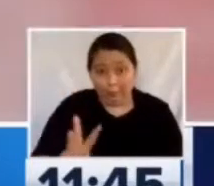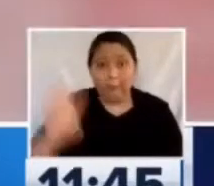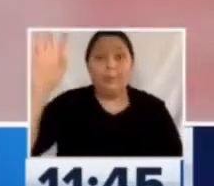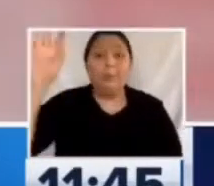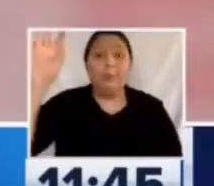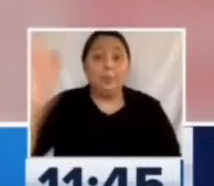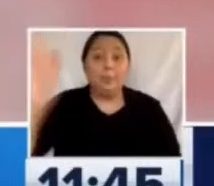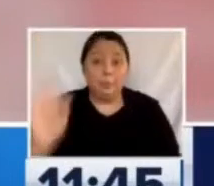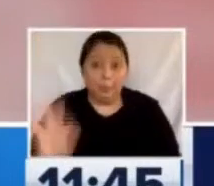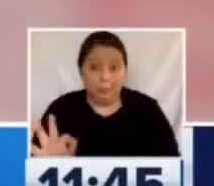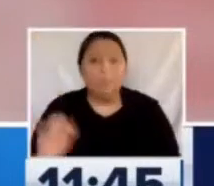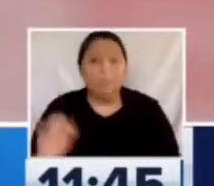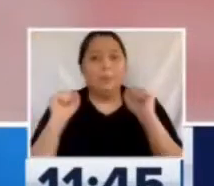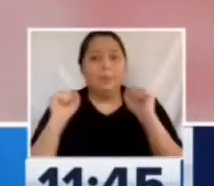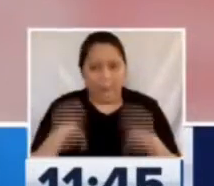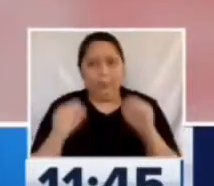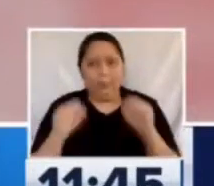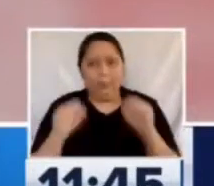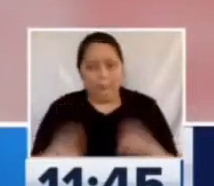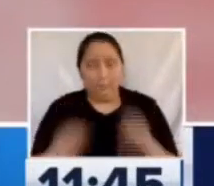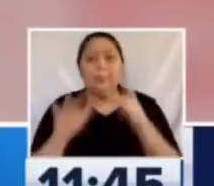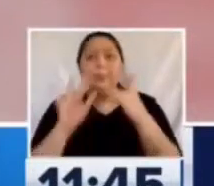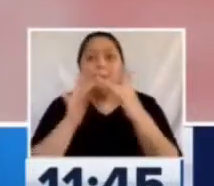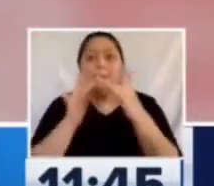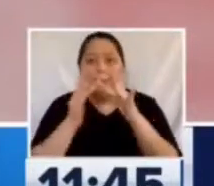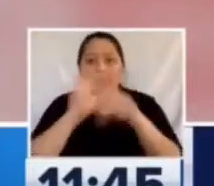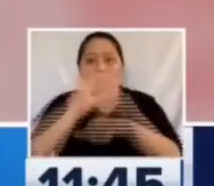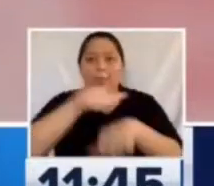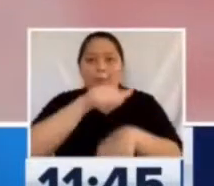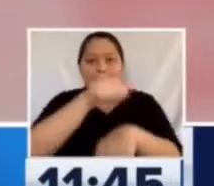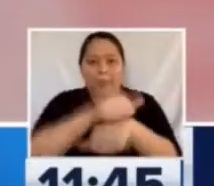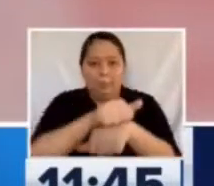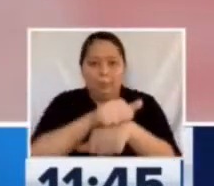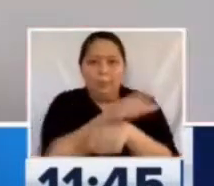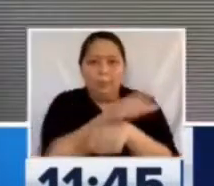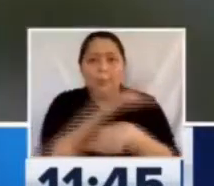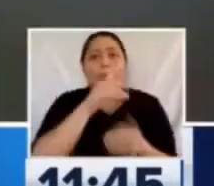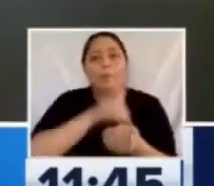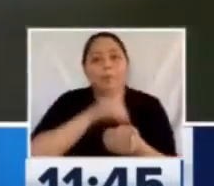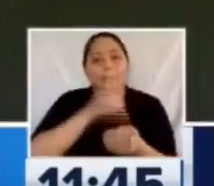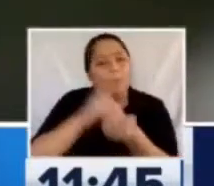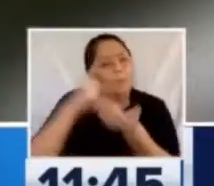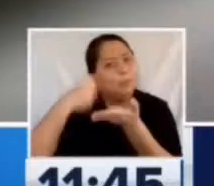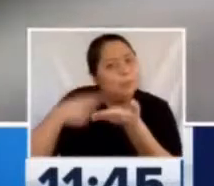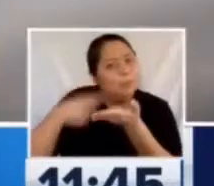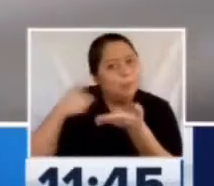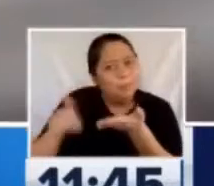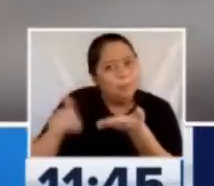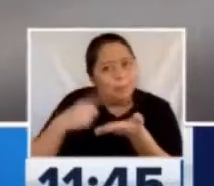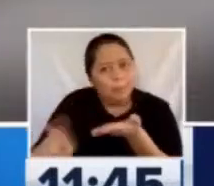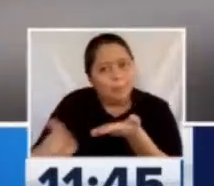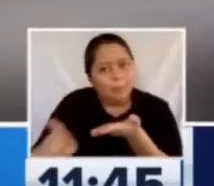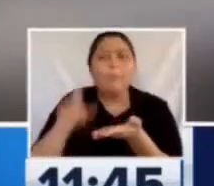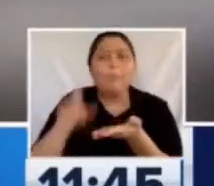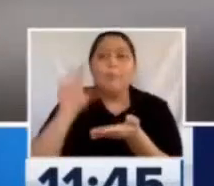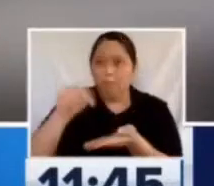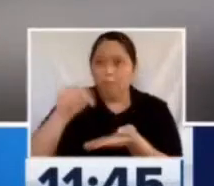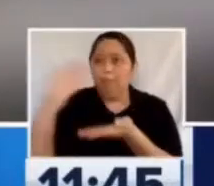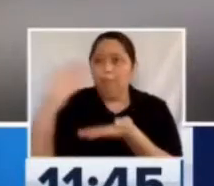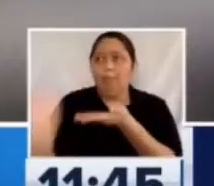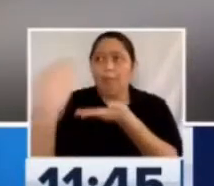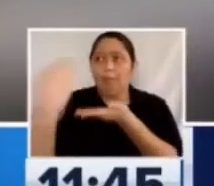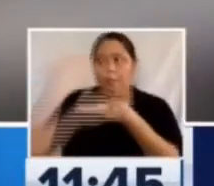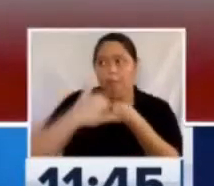testing. So ito ho yung solusyon, parte ng solusyon ng lungsod ng Taguig. And we expect this to be long term, no? Hindi lang